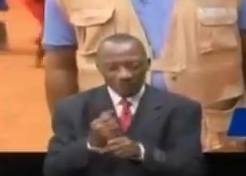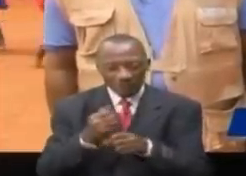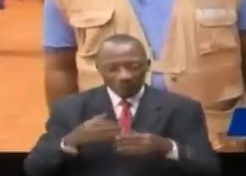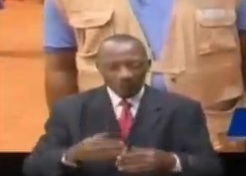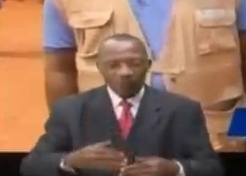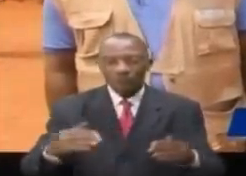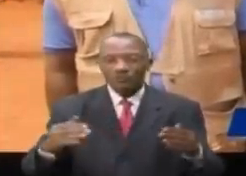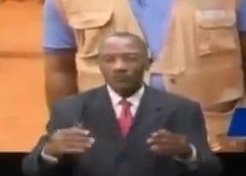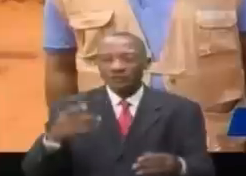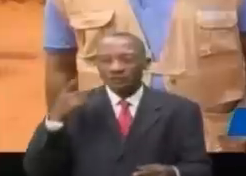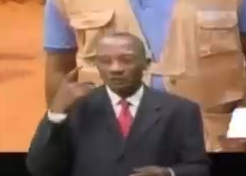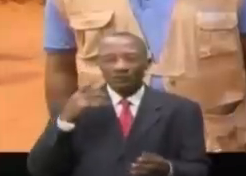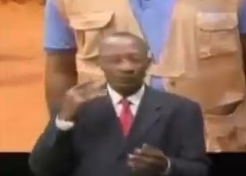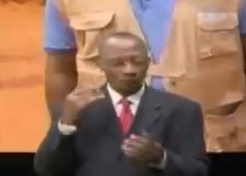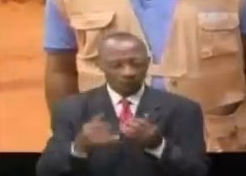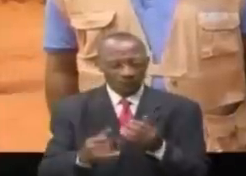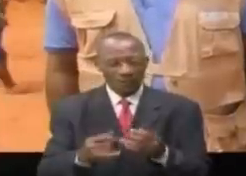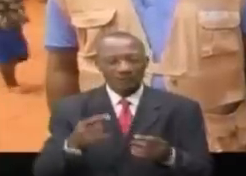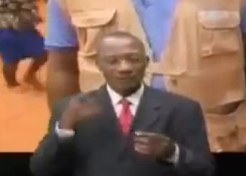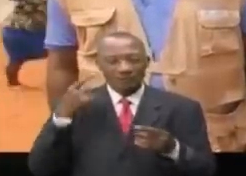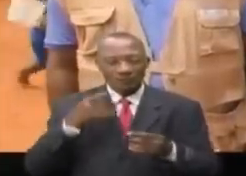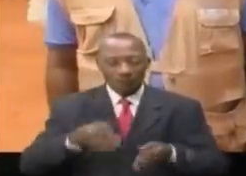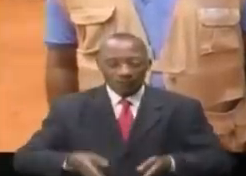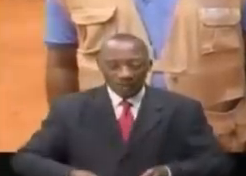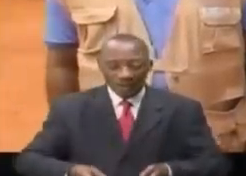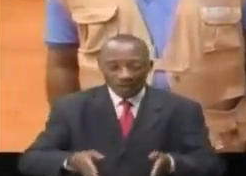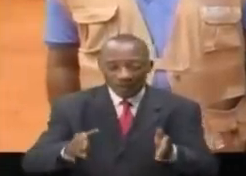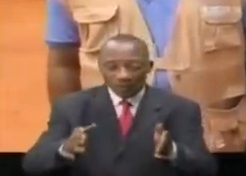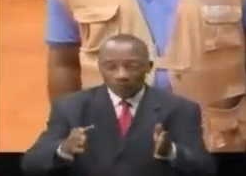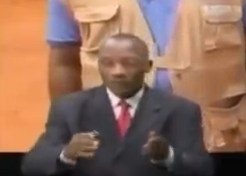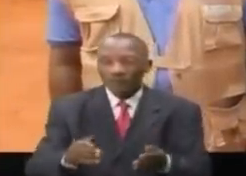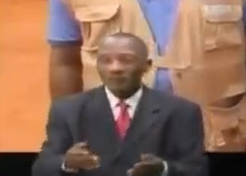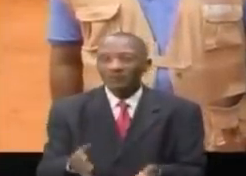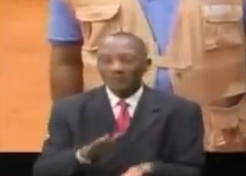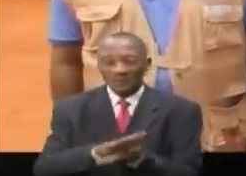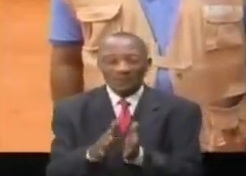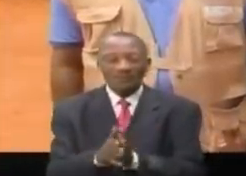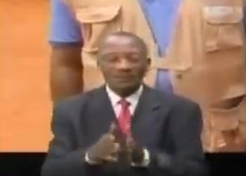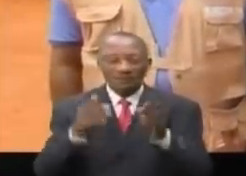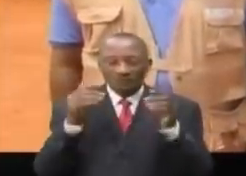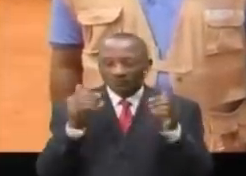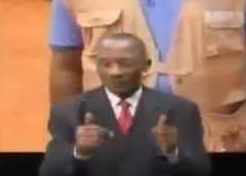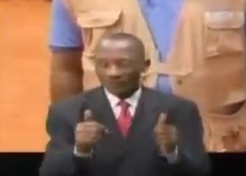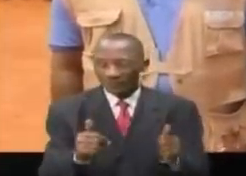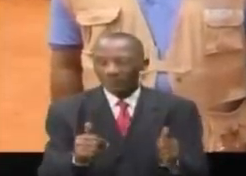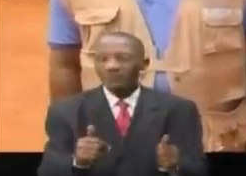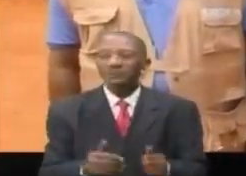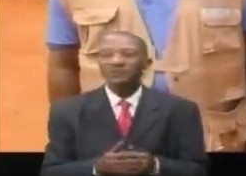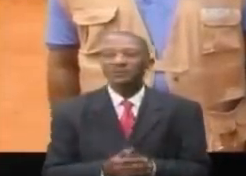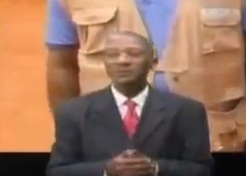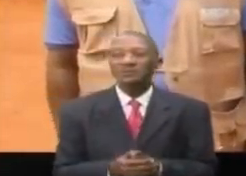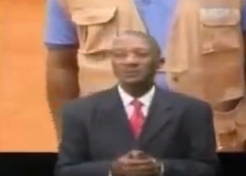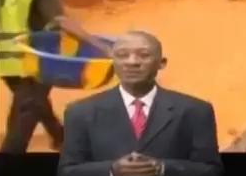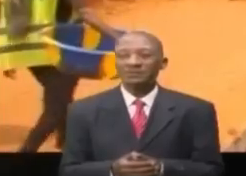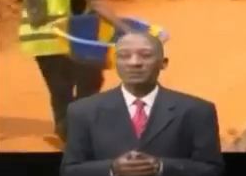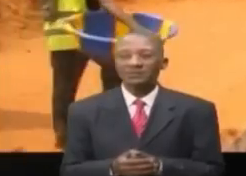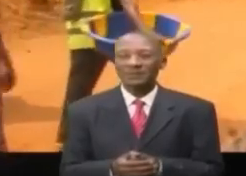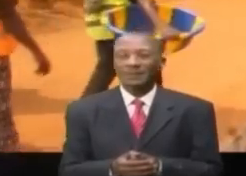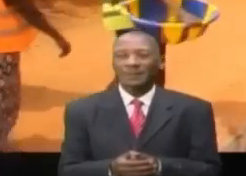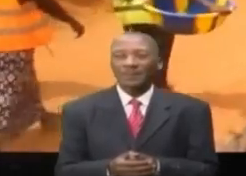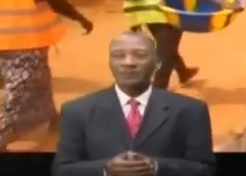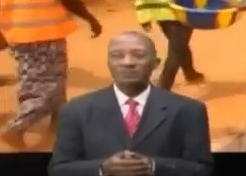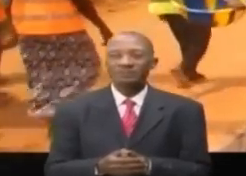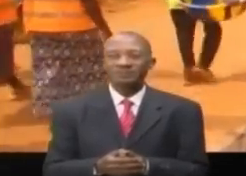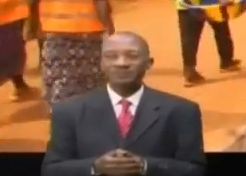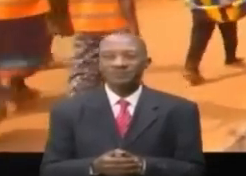partie sera rembrayée. Et au même moment, on continue avec le travaux de construction du collecteur Sokaji. À tout